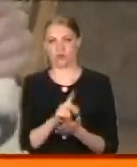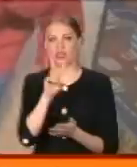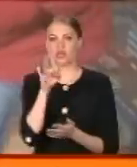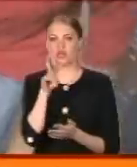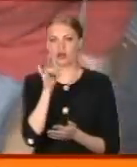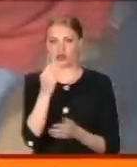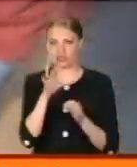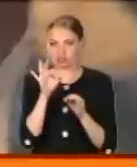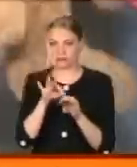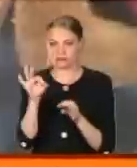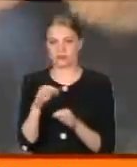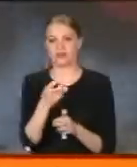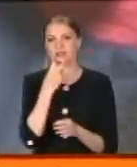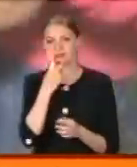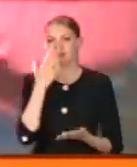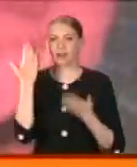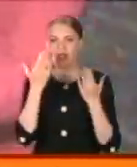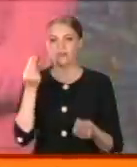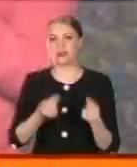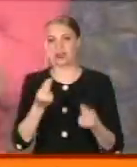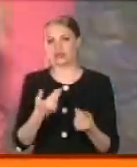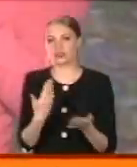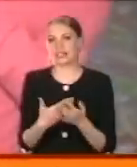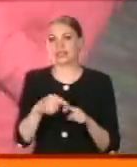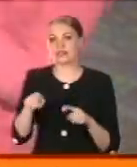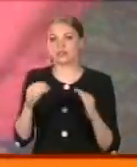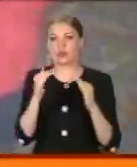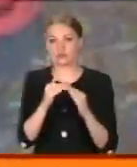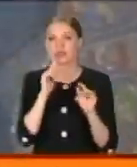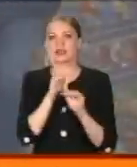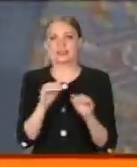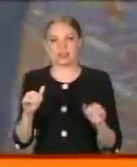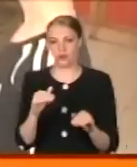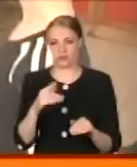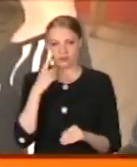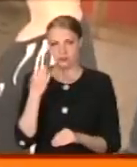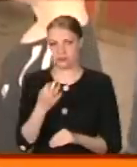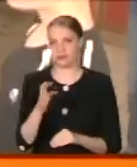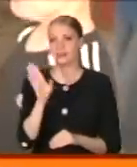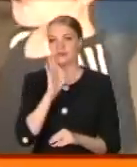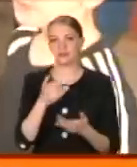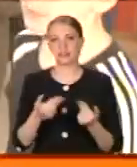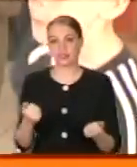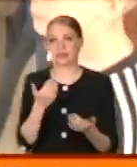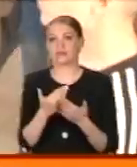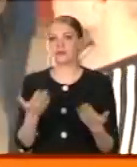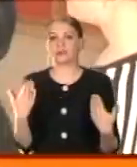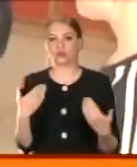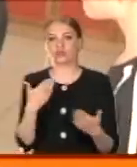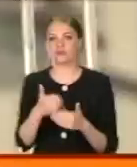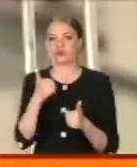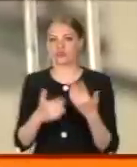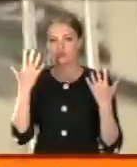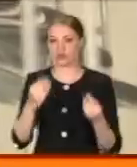достаємо. Сміх, гамір, іграшки під ногами. Здається, у цій оселі тихо не буває ніколи. Тамара зізнається, відпочити від